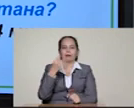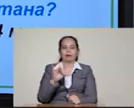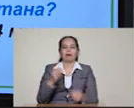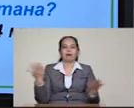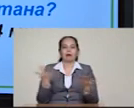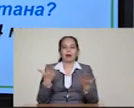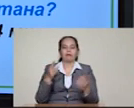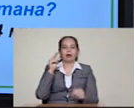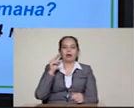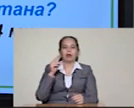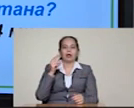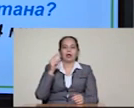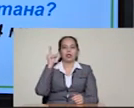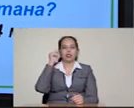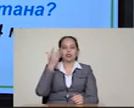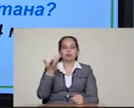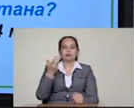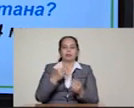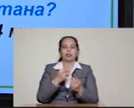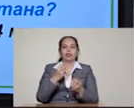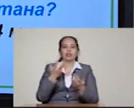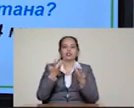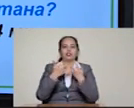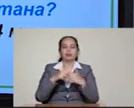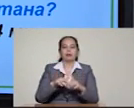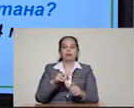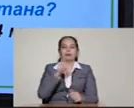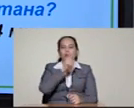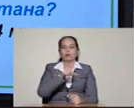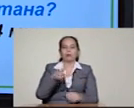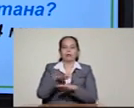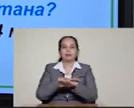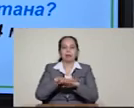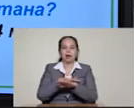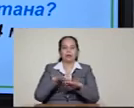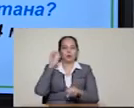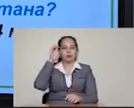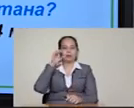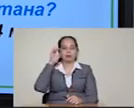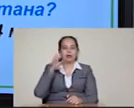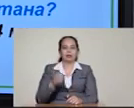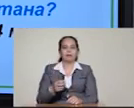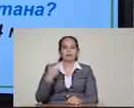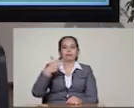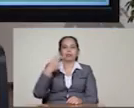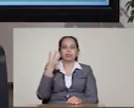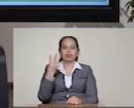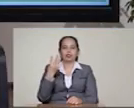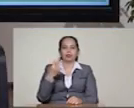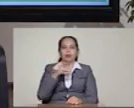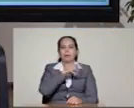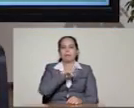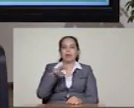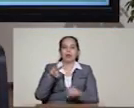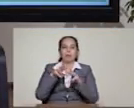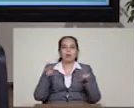Какова численность населения Узбекистана? Численность населения Узбекистана – 34